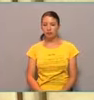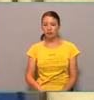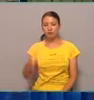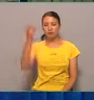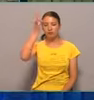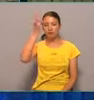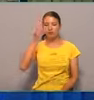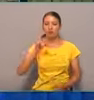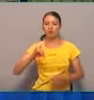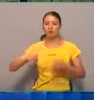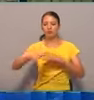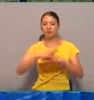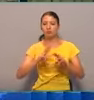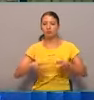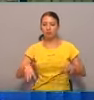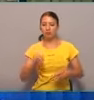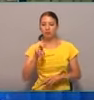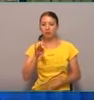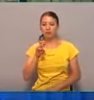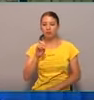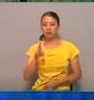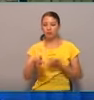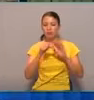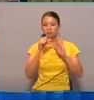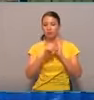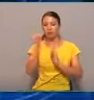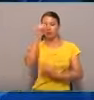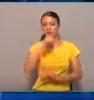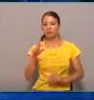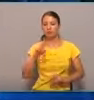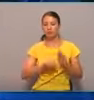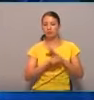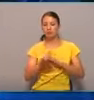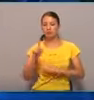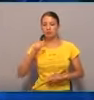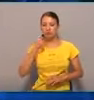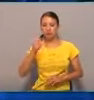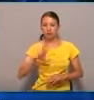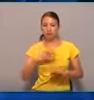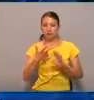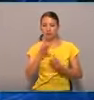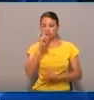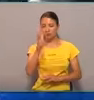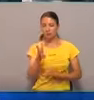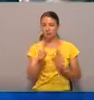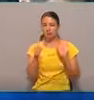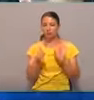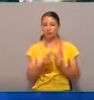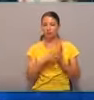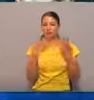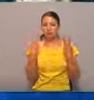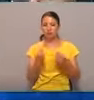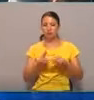Есімізде, Отырар ауданының әкімі болып Ерлан Айтаханов 2016 жылы қаңтар айында тағайындалды. 3 жыл 6 ай 8 күн аз уақыт